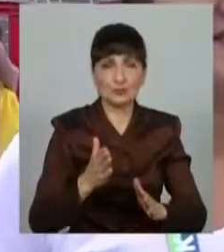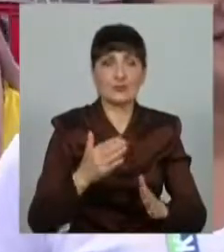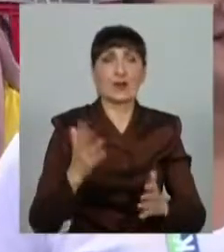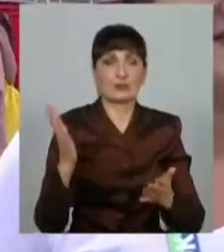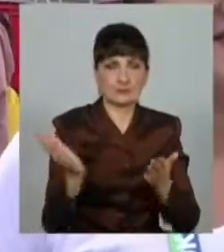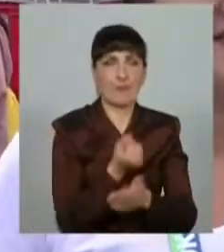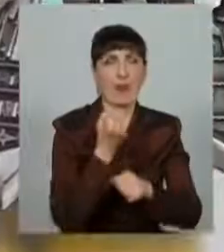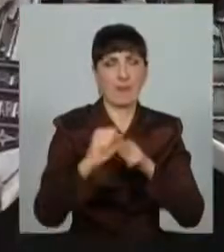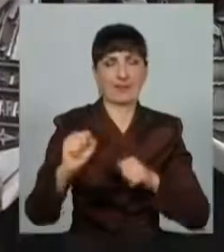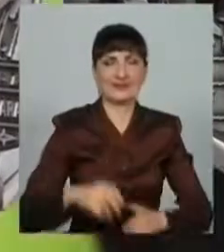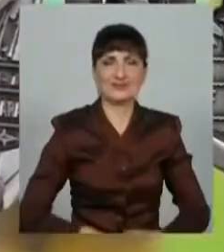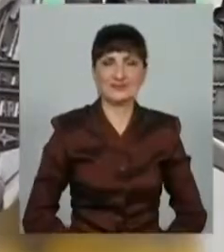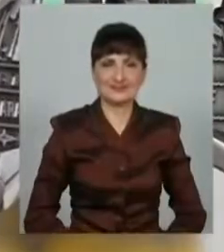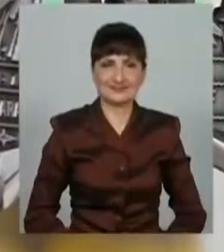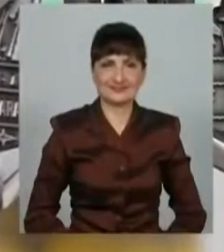будем достигать побед.